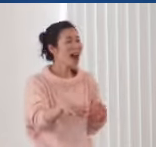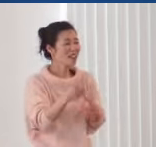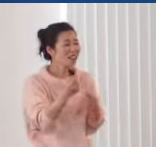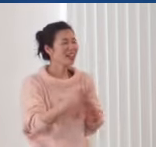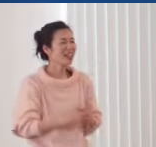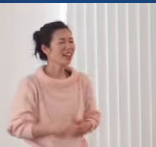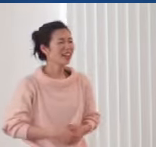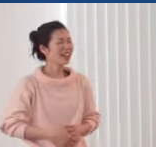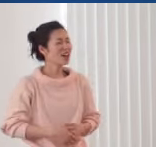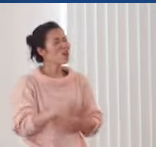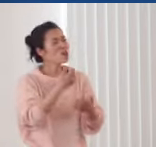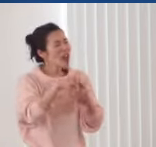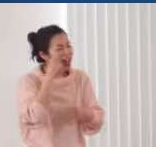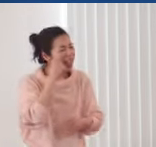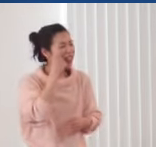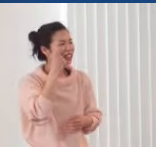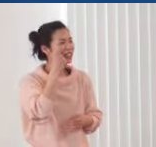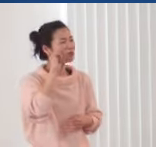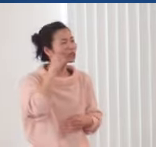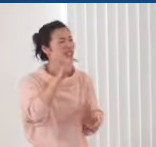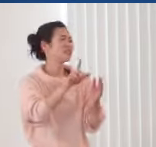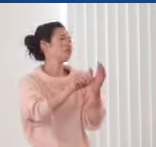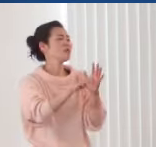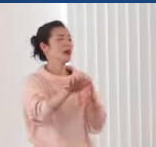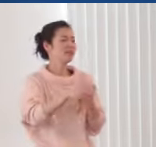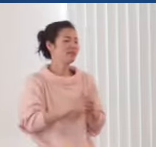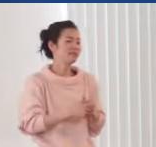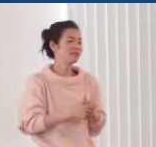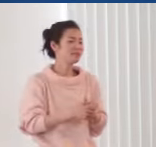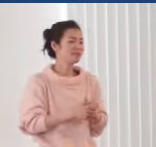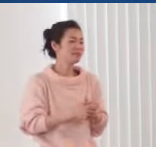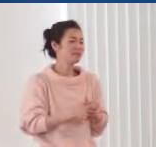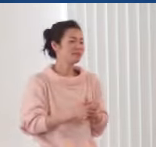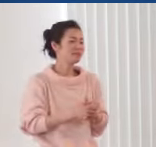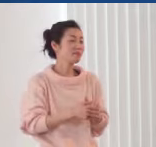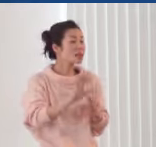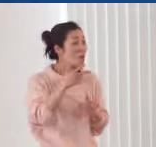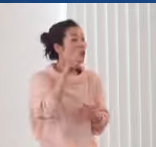神様は私たちに神に背く自由さえ与えているんですね。